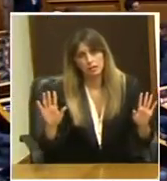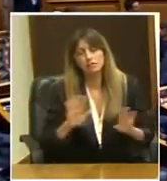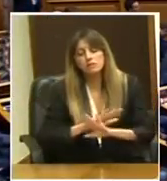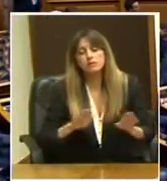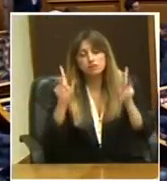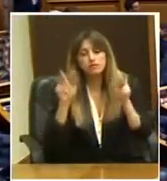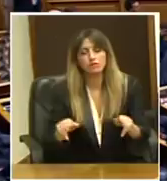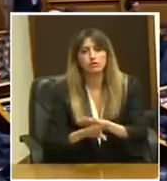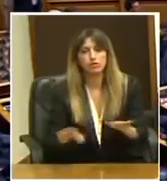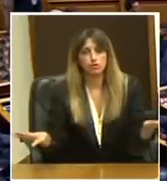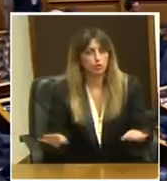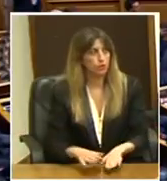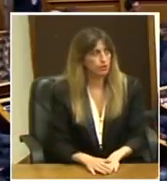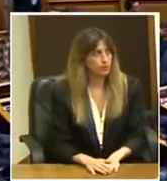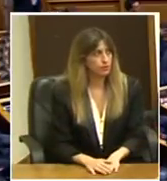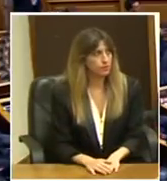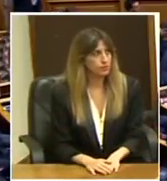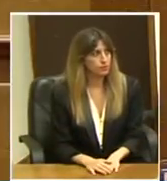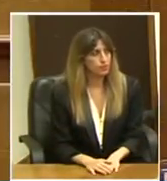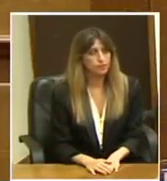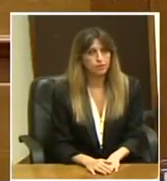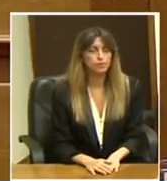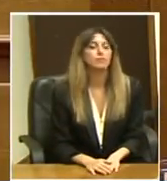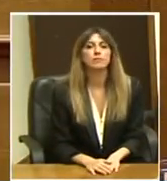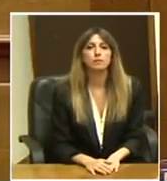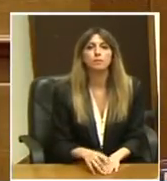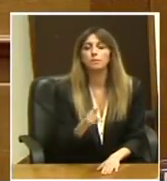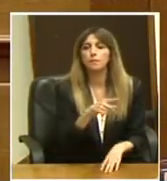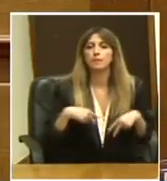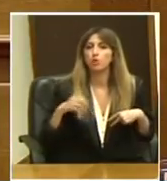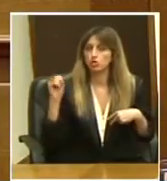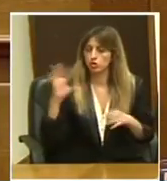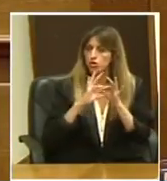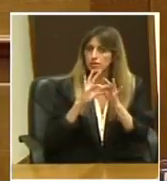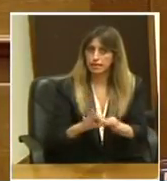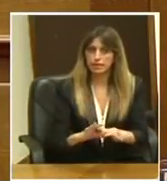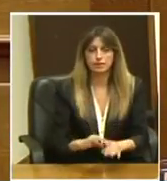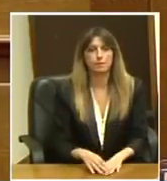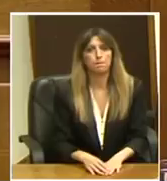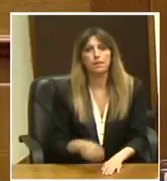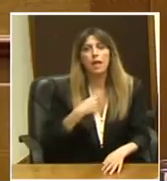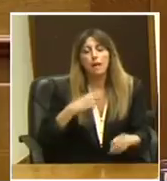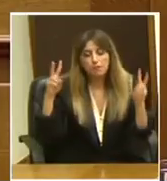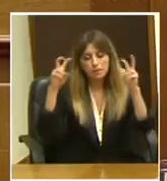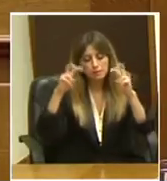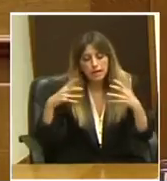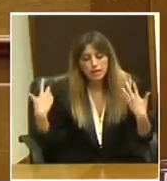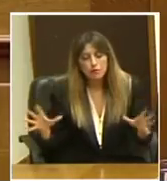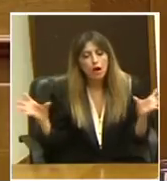το όνομα πάμε. Των brand names, των ονομάτων των επιχειρήσεων. Κάναμε μια μελέτη